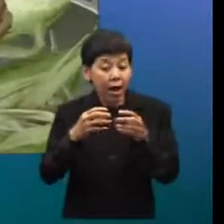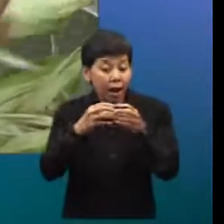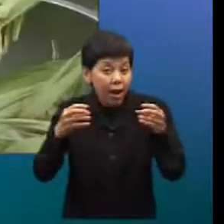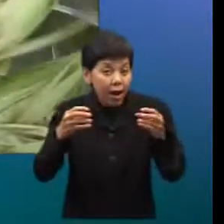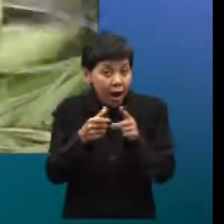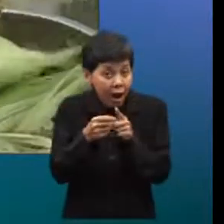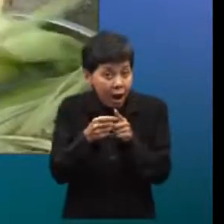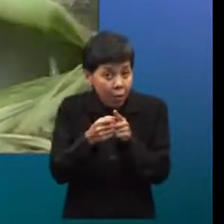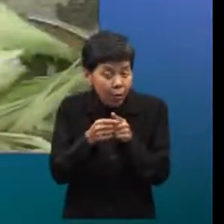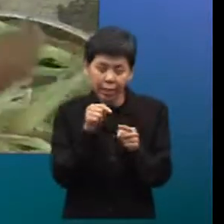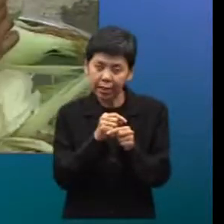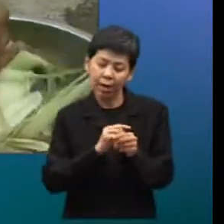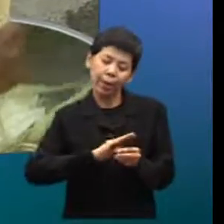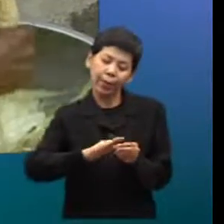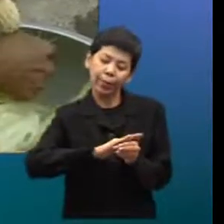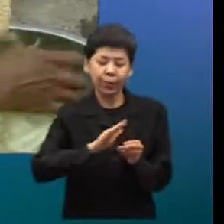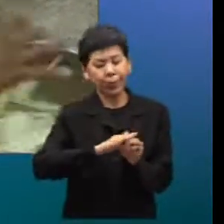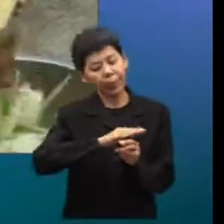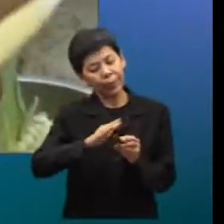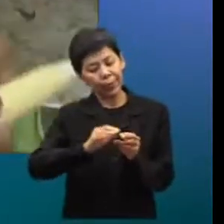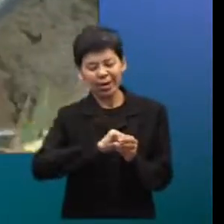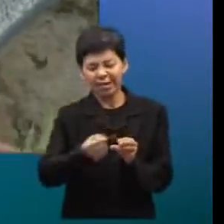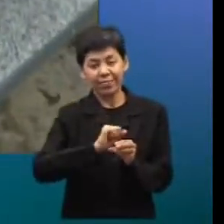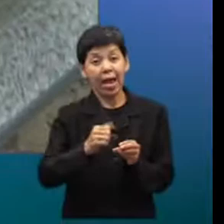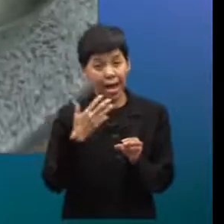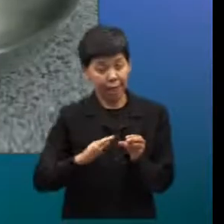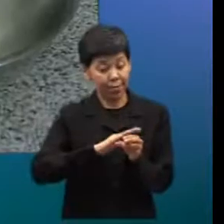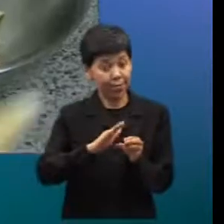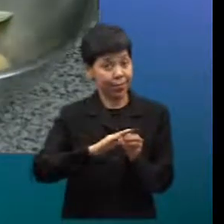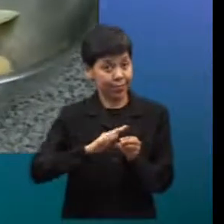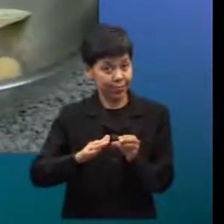ดดิบที่จะใช้มาปอกเปลือกออก